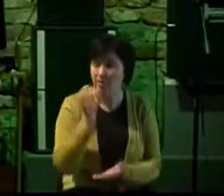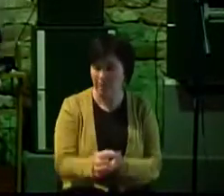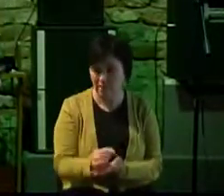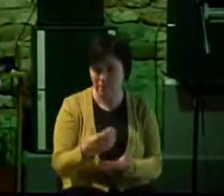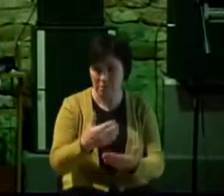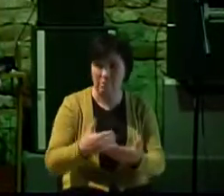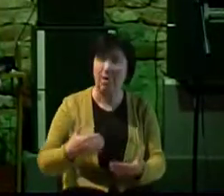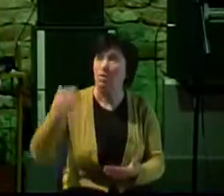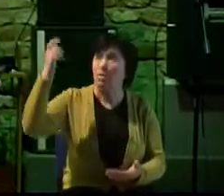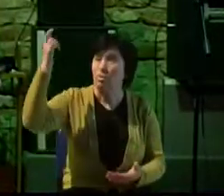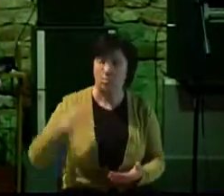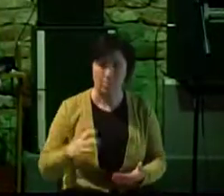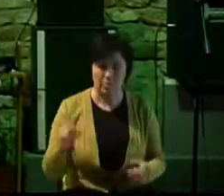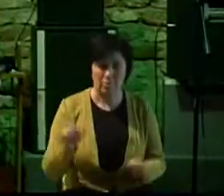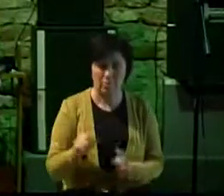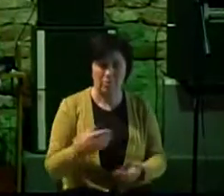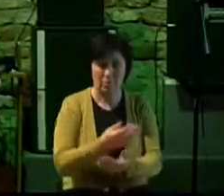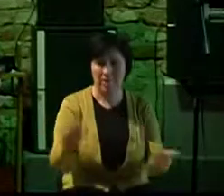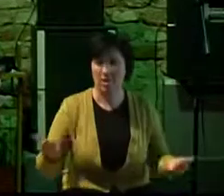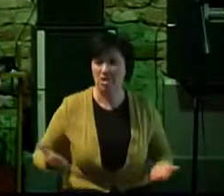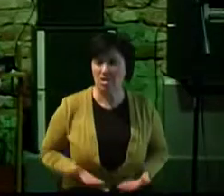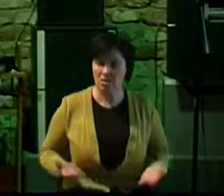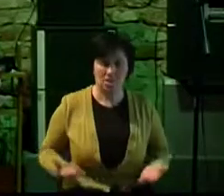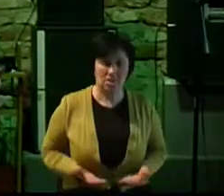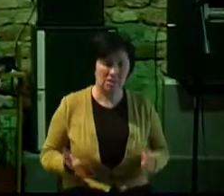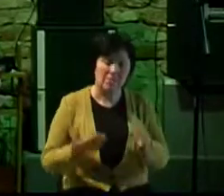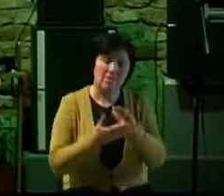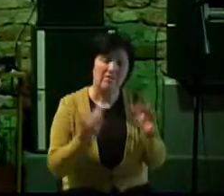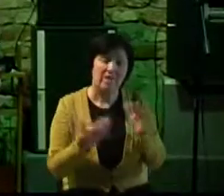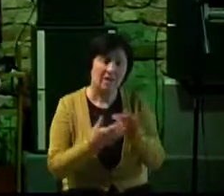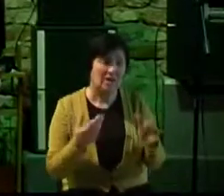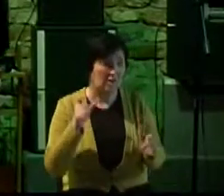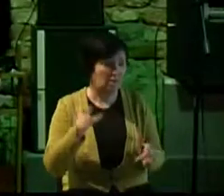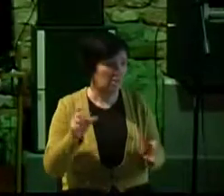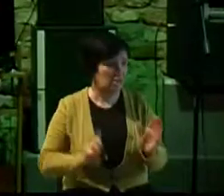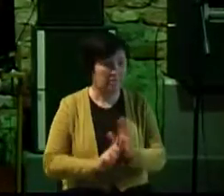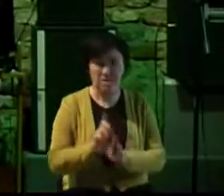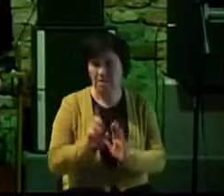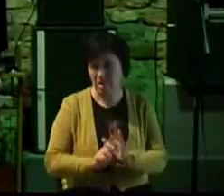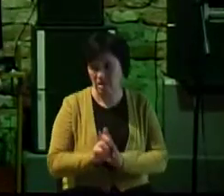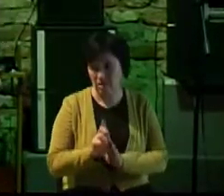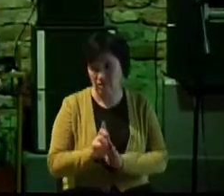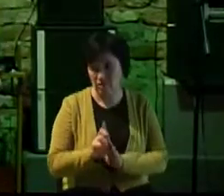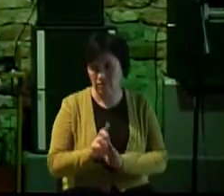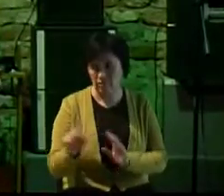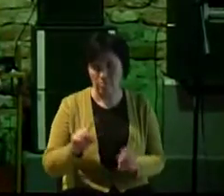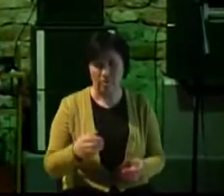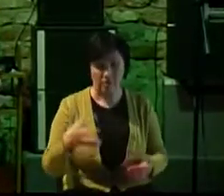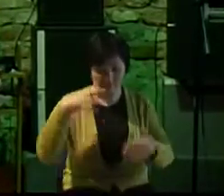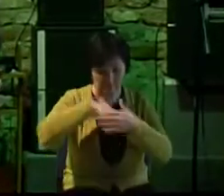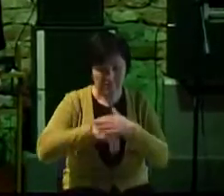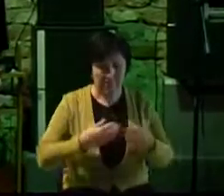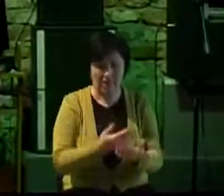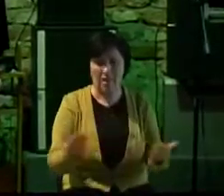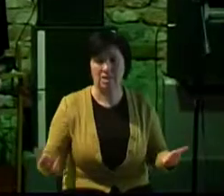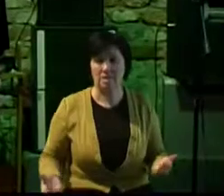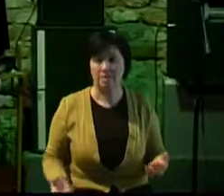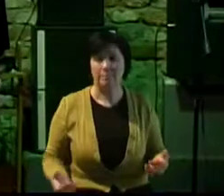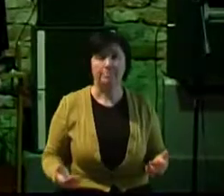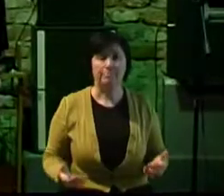перед Господом для того, чтобы наша жизнь, она привлекала людей в Церковь и чтобы в нас